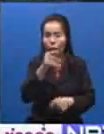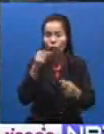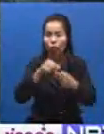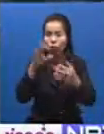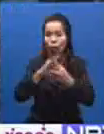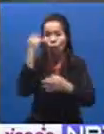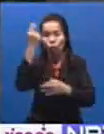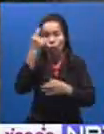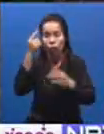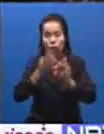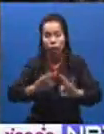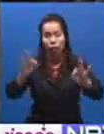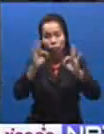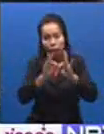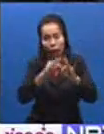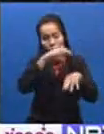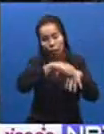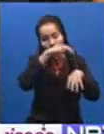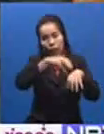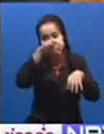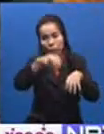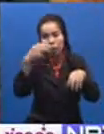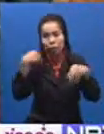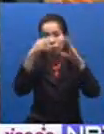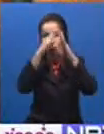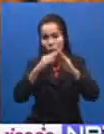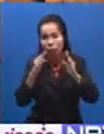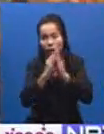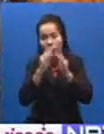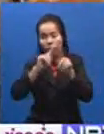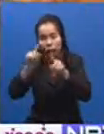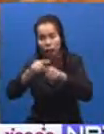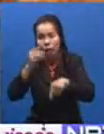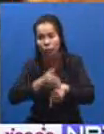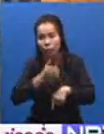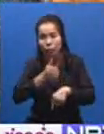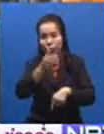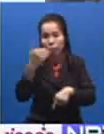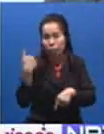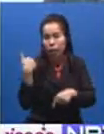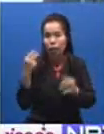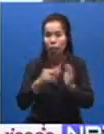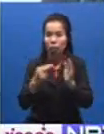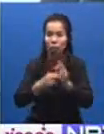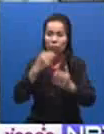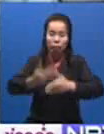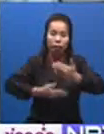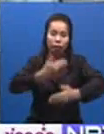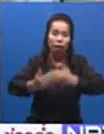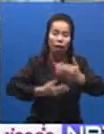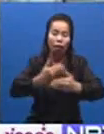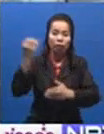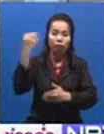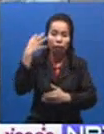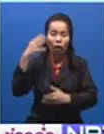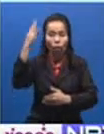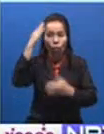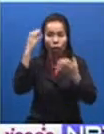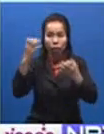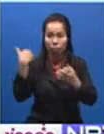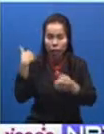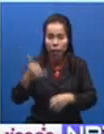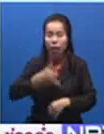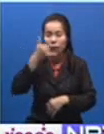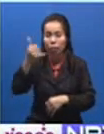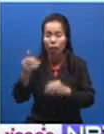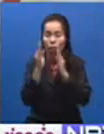านที่ท่องเที่ยวสำคัญไม่ว่าจะเป็นตลาดชัดชัยหัวหินที่ได้ชื่อว่าเป็นตลาดเจ็ดโค้งกราบสักการะศาลเจ้